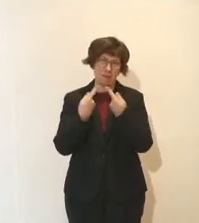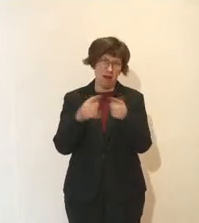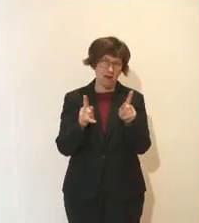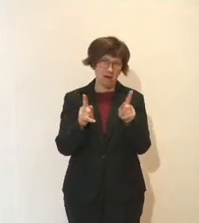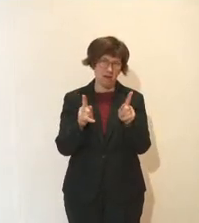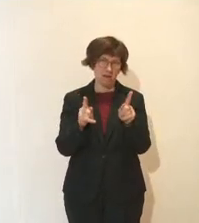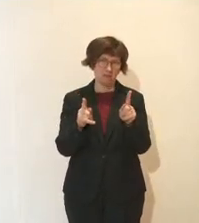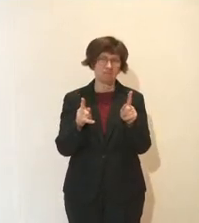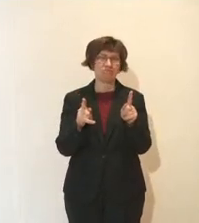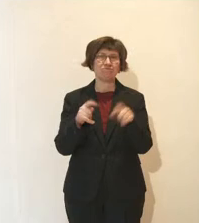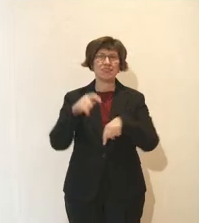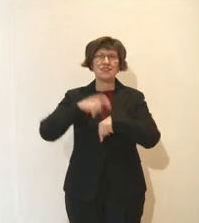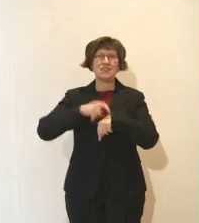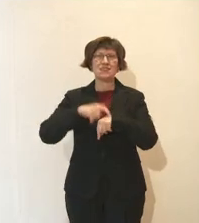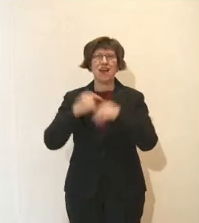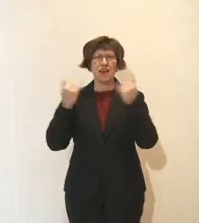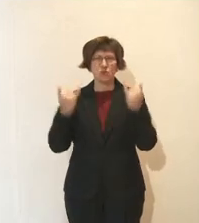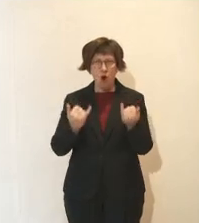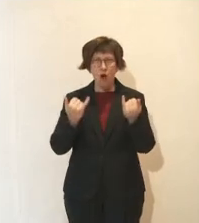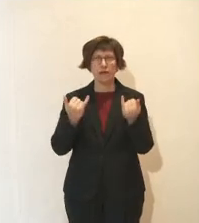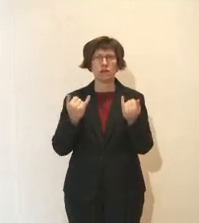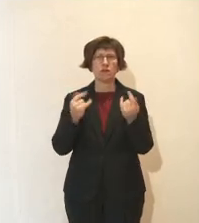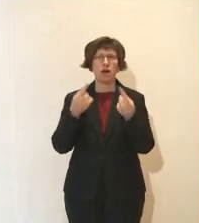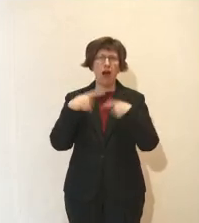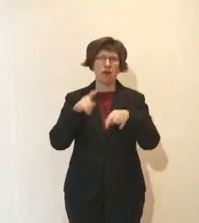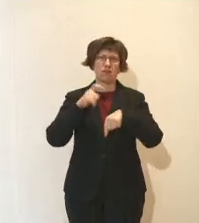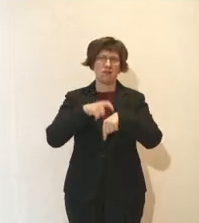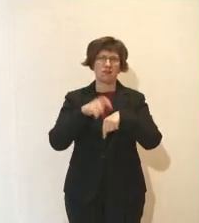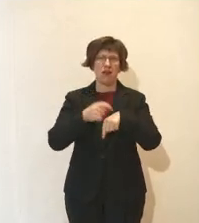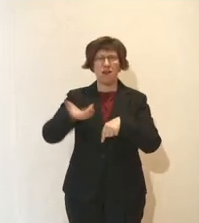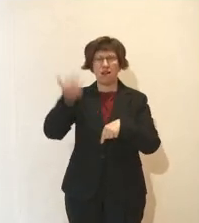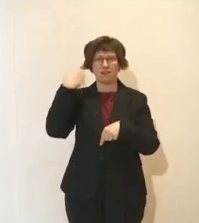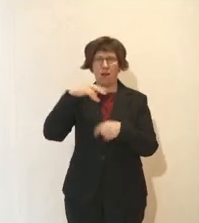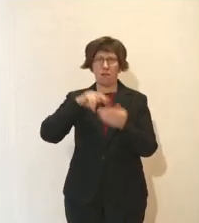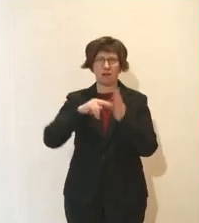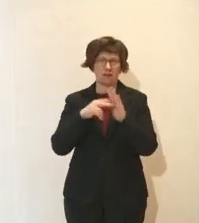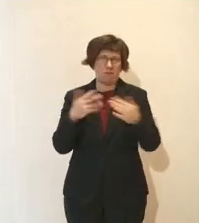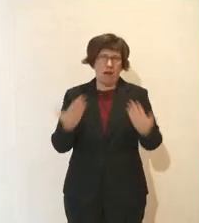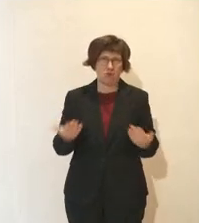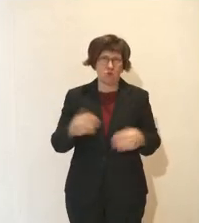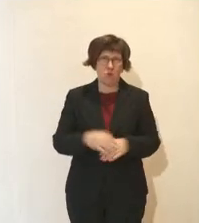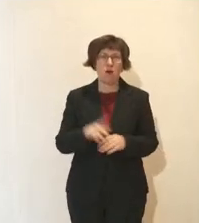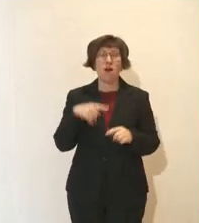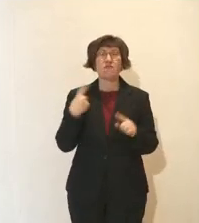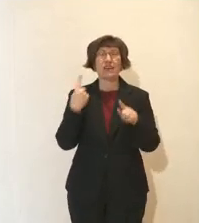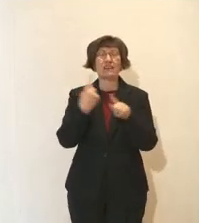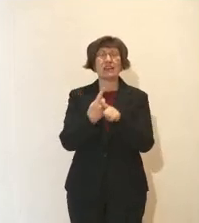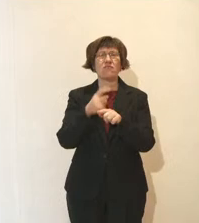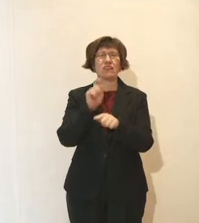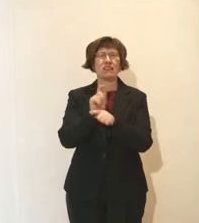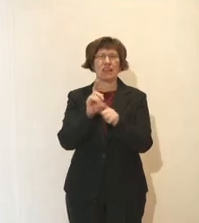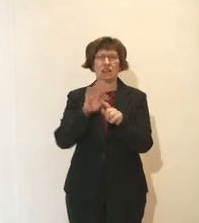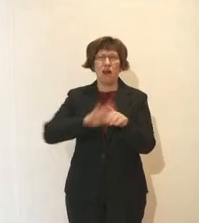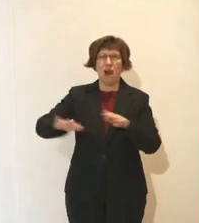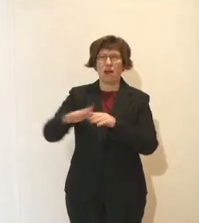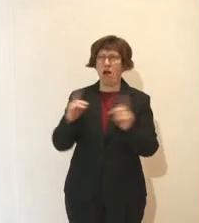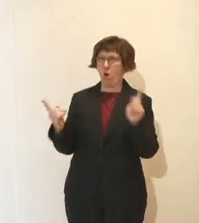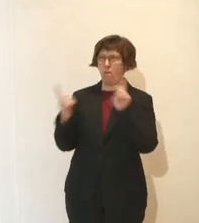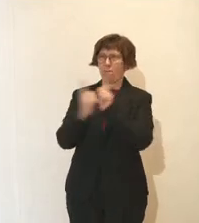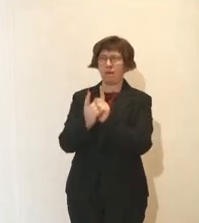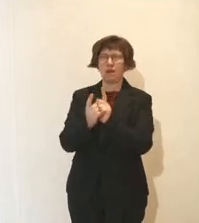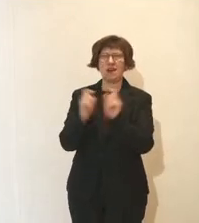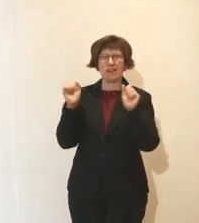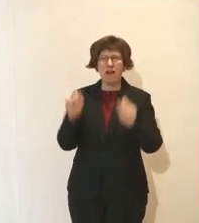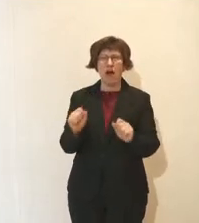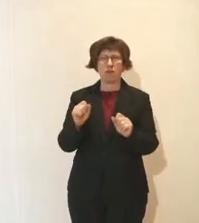denn die zeiten in denen wir heute leben sind auch ganz anders als wir uns das vorgestellt haben wir treffen uns im digitalen raum weil wir das